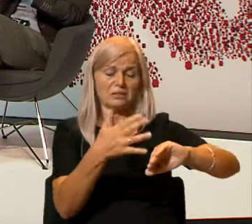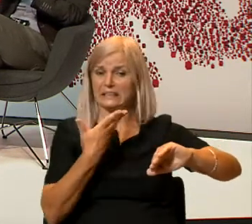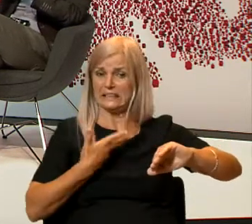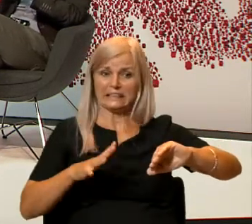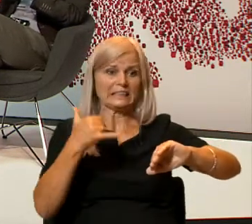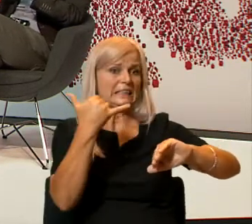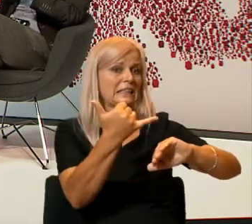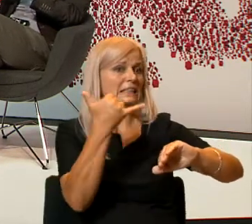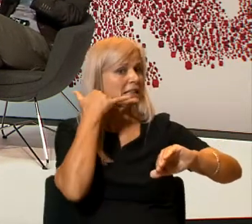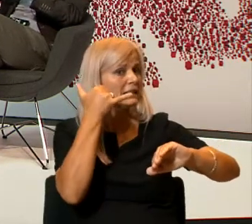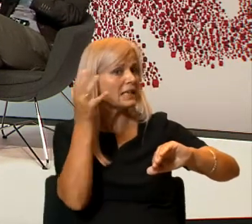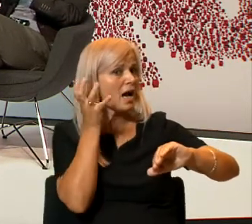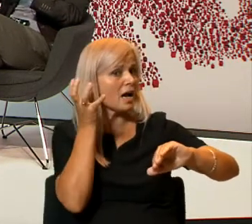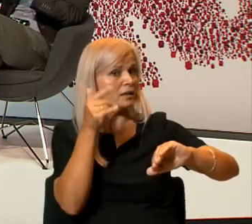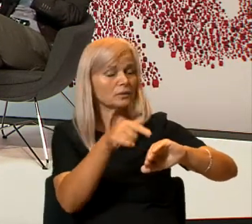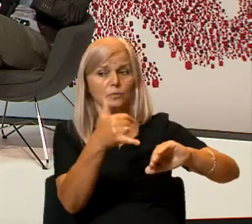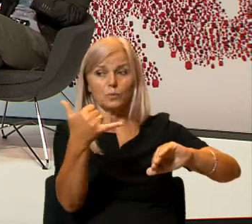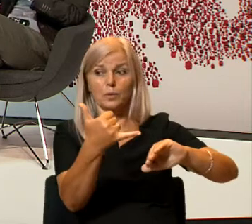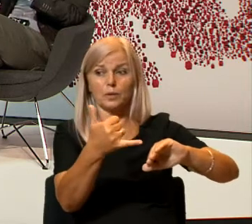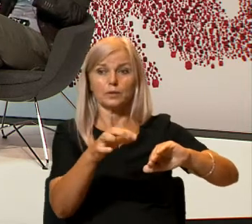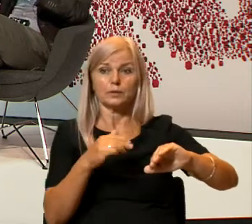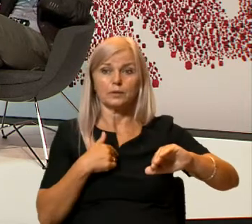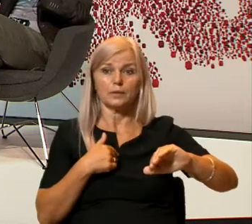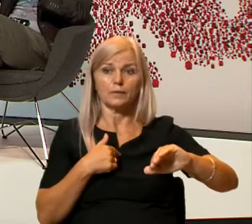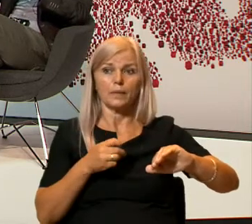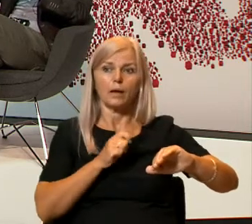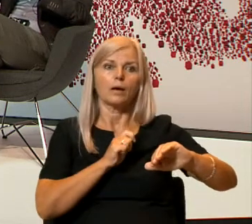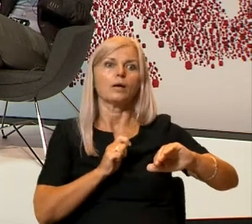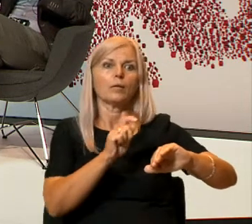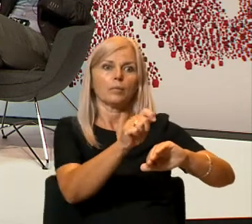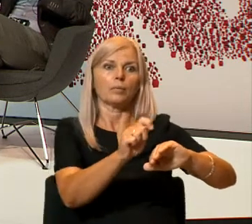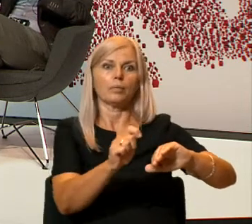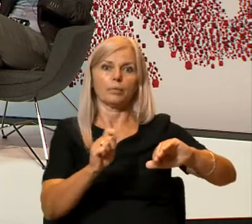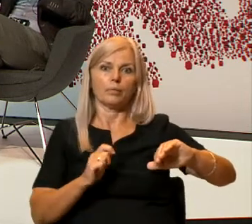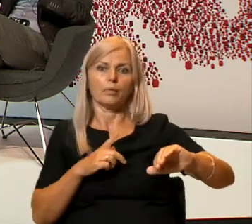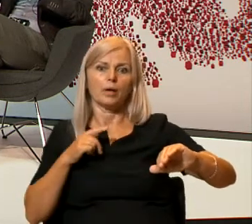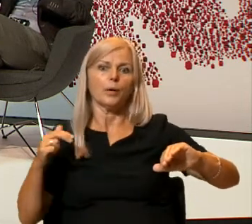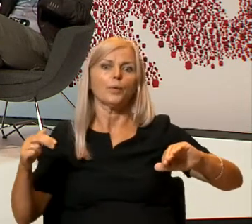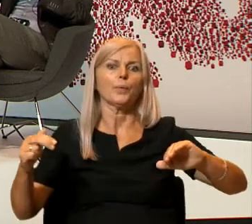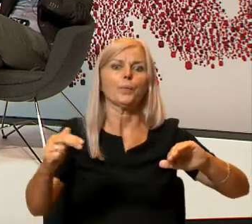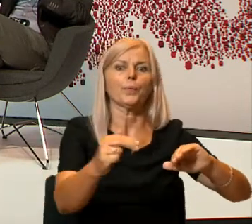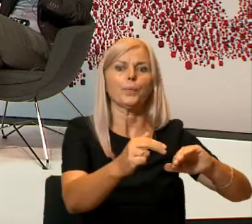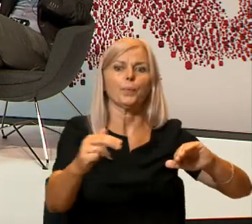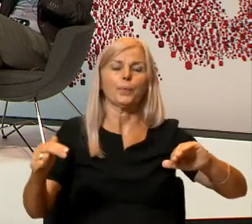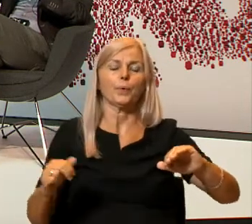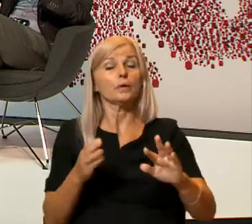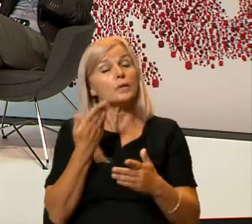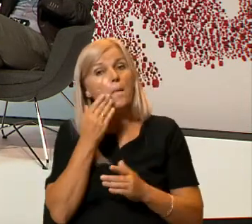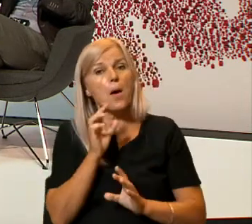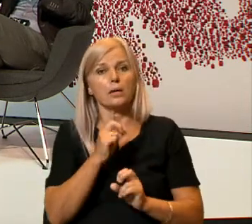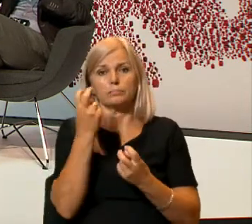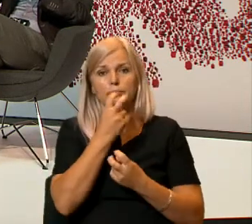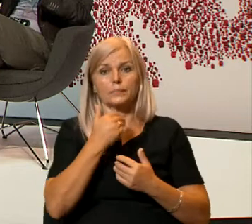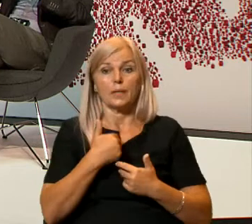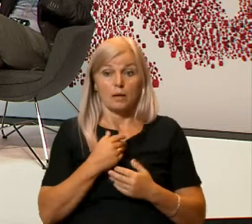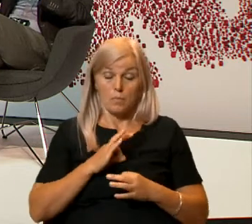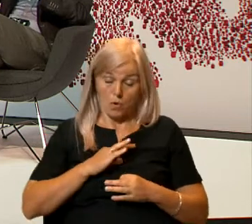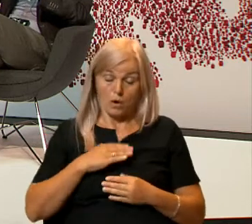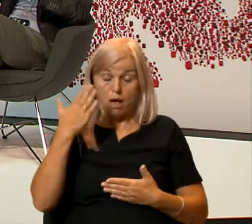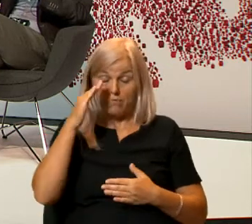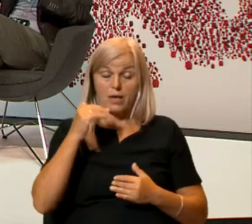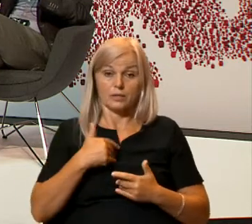być czymś poruszeni i przekształceni. To bardzo interesujące. Natomiast moja nadzieja